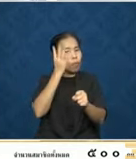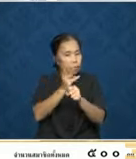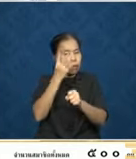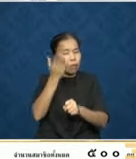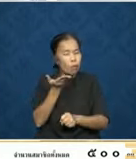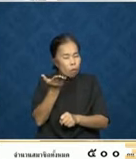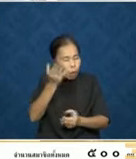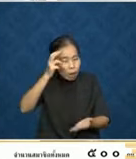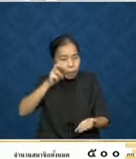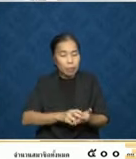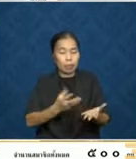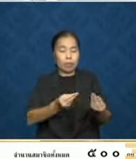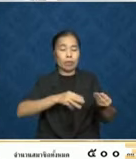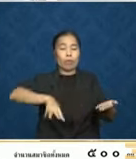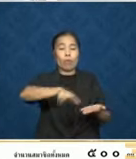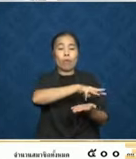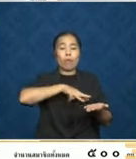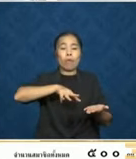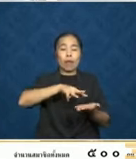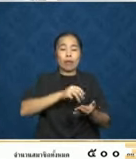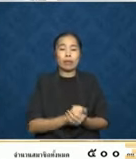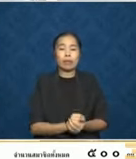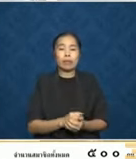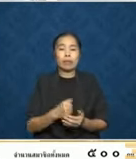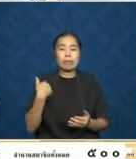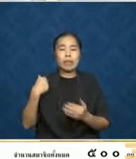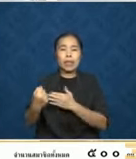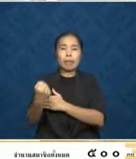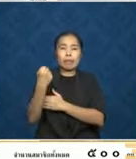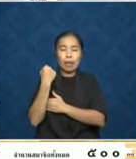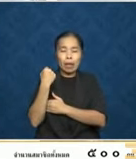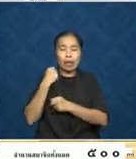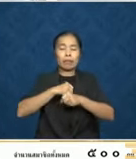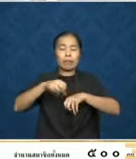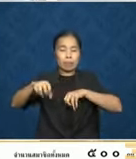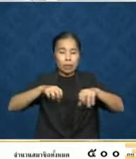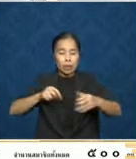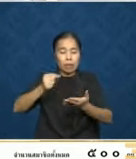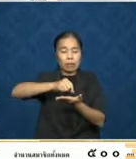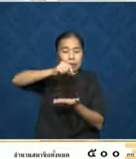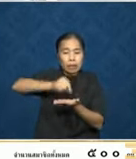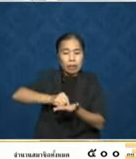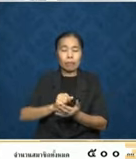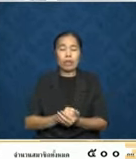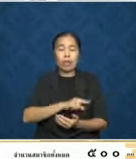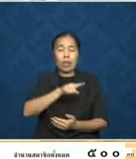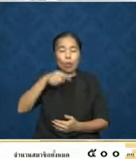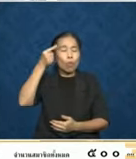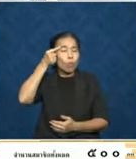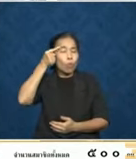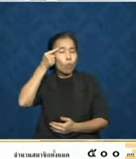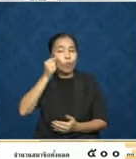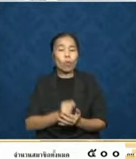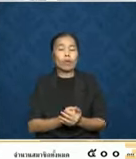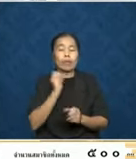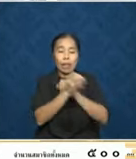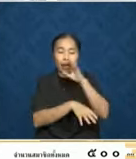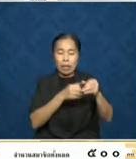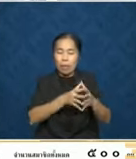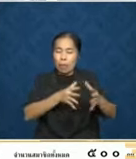พราะฉะนั้นคือมันมีความทับซ้อนในแง่ของอำนาจการบริหารจัดการเราพูดเรื่องขยะที่มันเยอะในพื้นที่ในชุมช